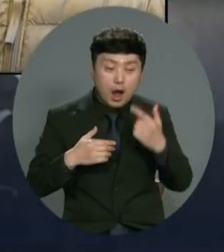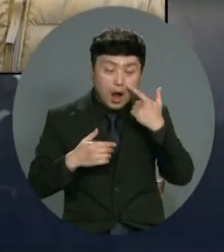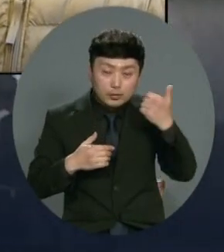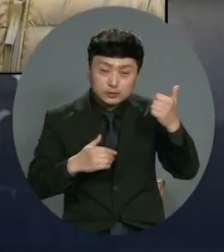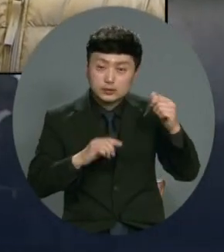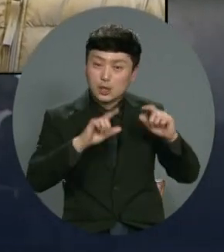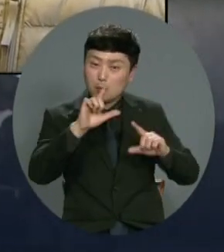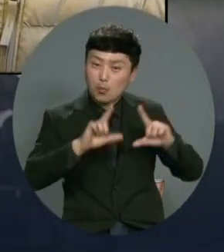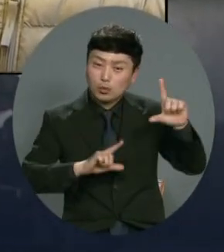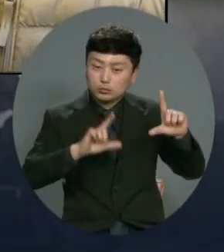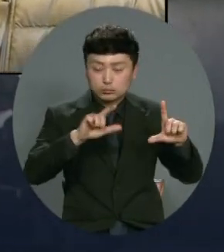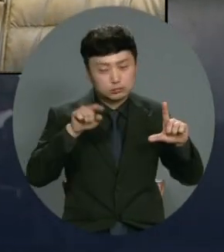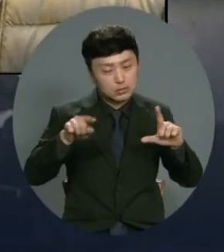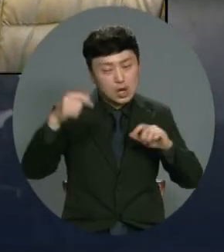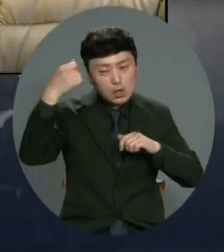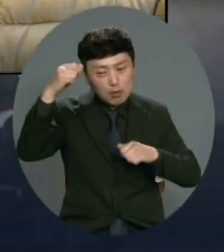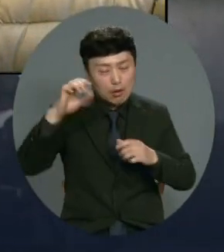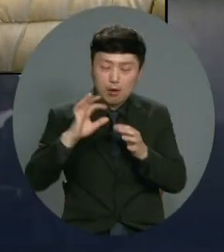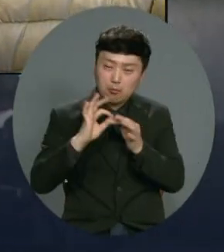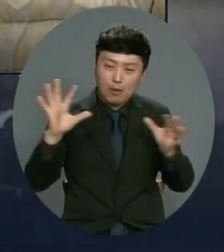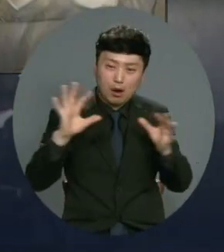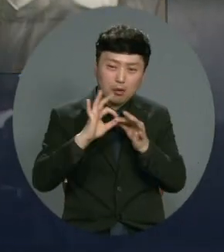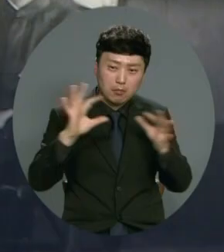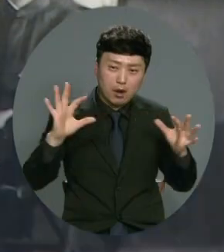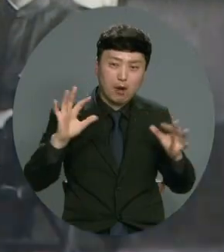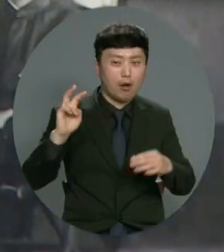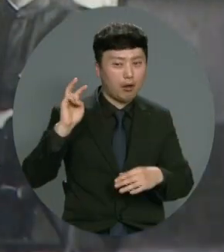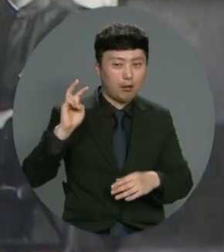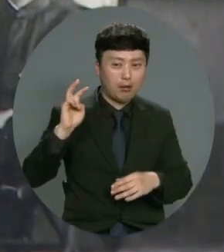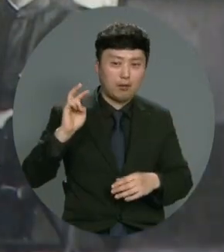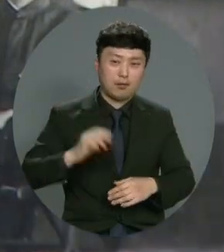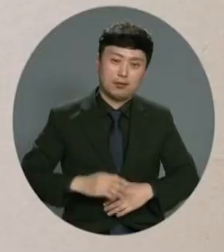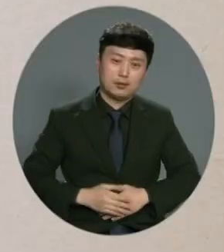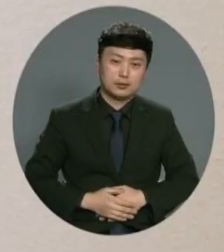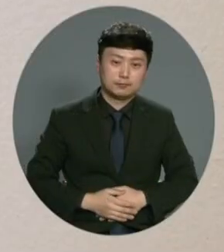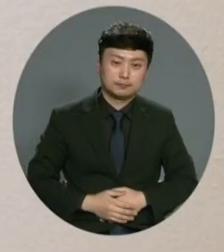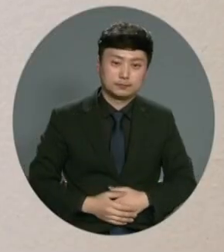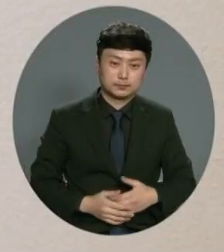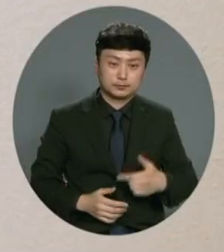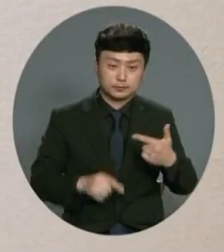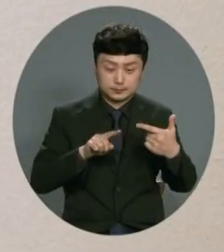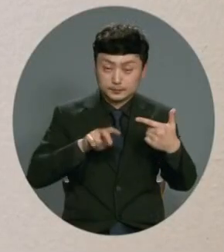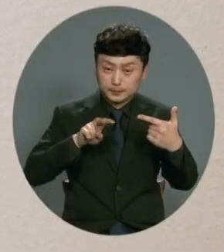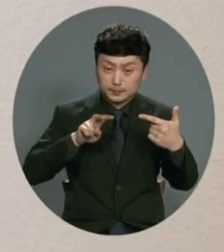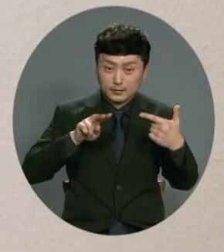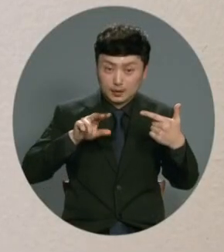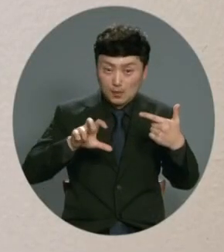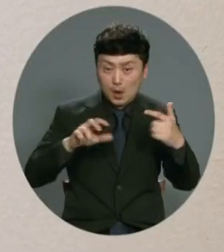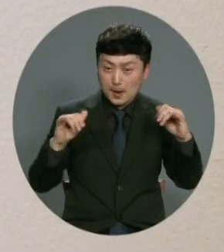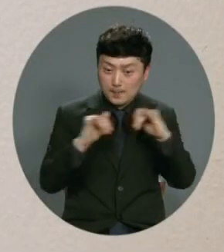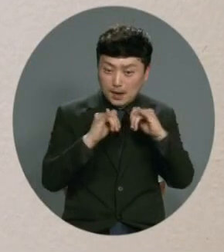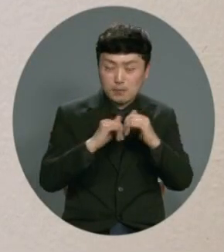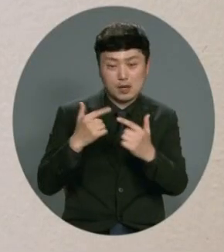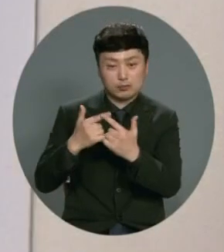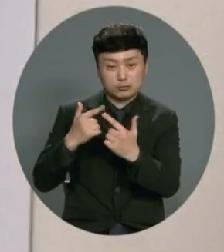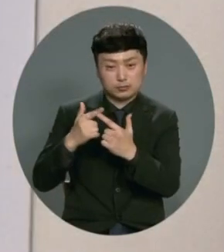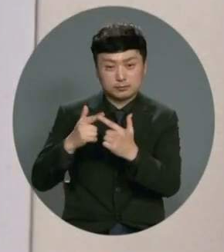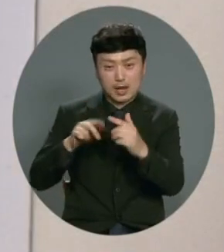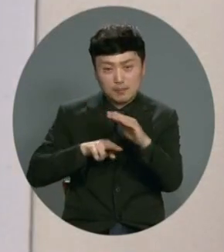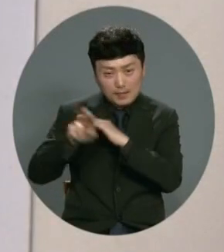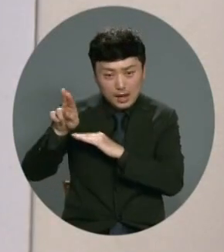아버지는 그런 거 하고는 전혀 관계가 없는 거 같은데 6.25 전쟁이 일어나 부산으로 피난갔던